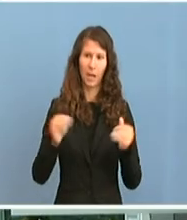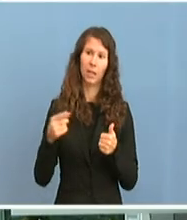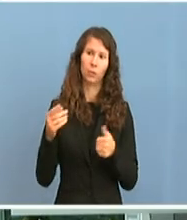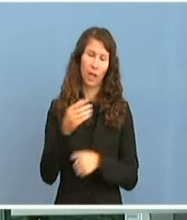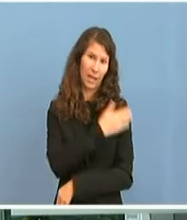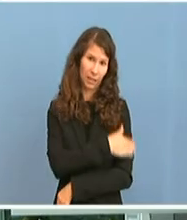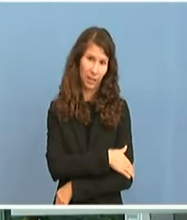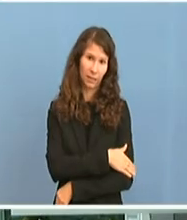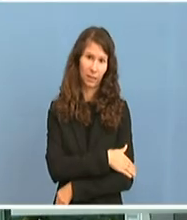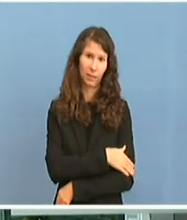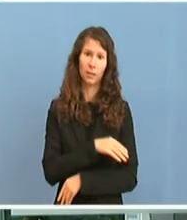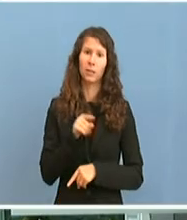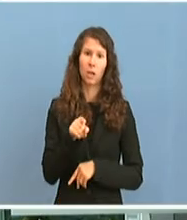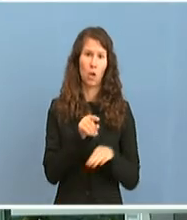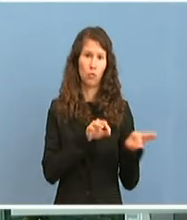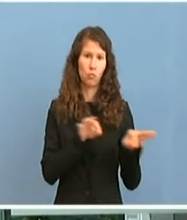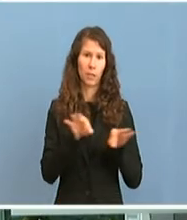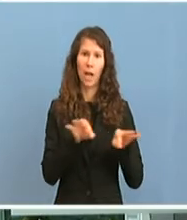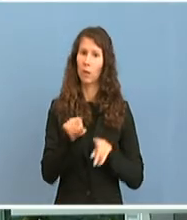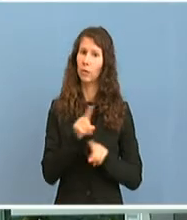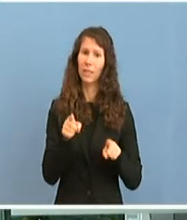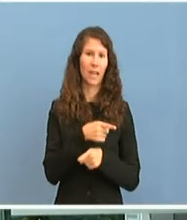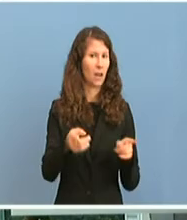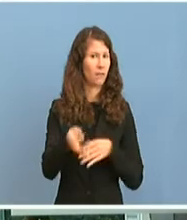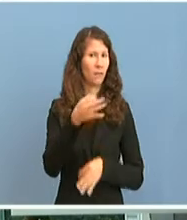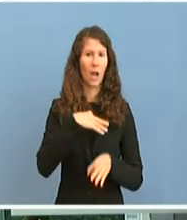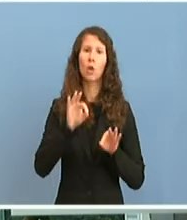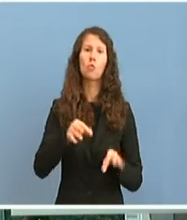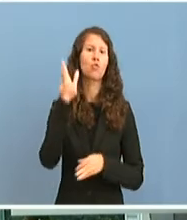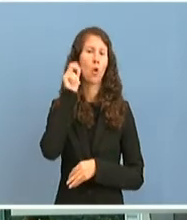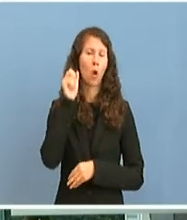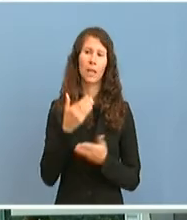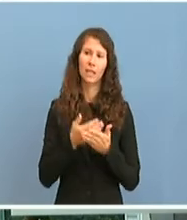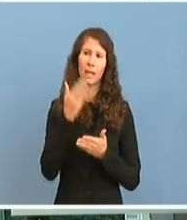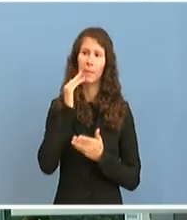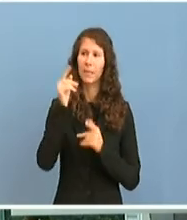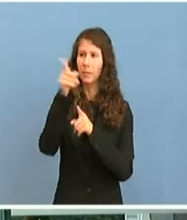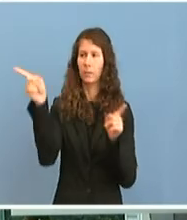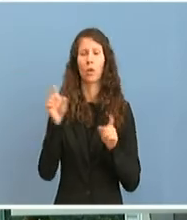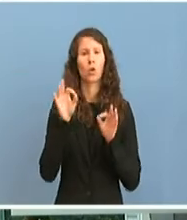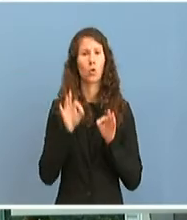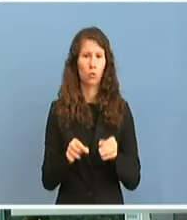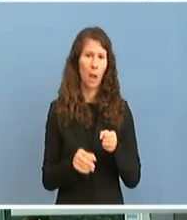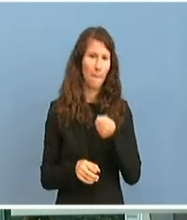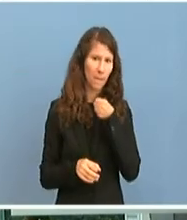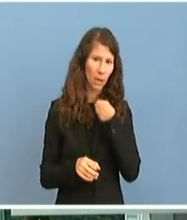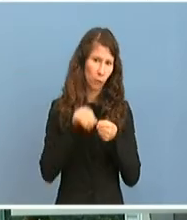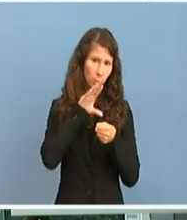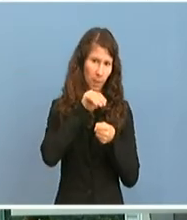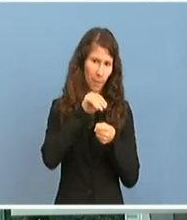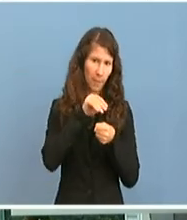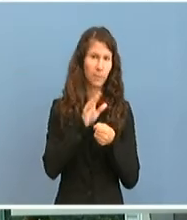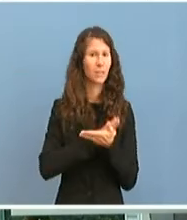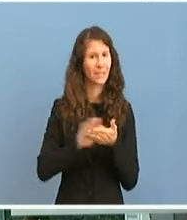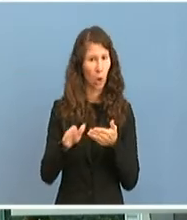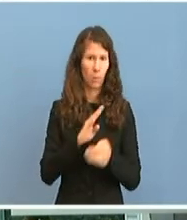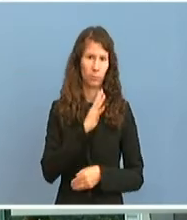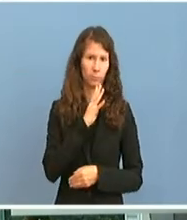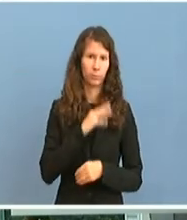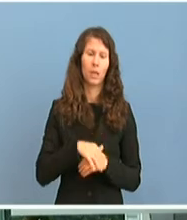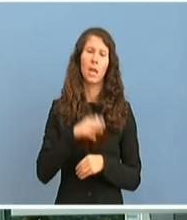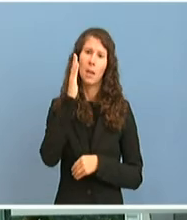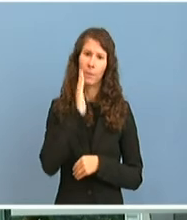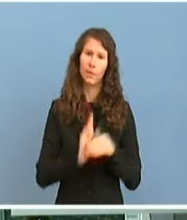alle Fragen in der Übertragung gut zu hören sind. Deswegen bitte direkt in die Mikrofone sprechen und deutlich sprechen. Ich bitte Sie, sich auf eine Frage